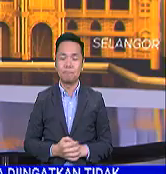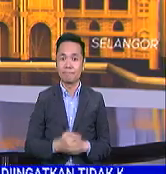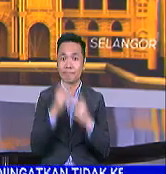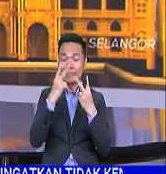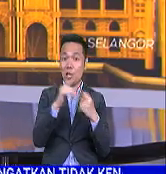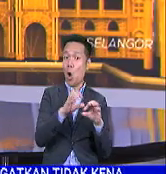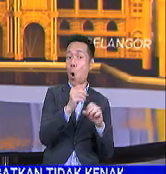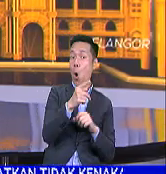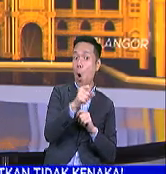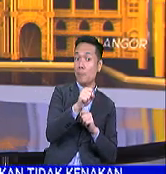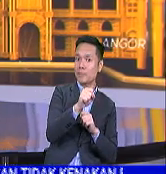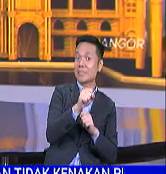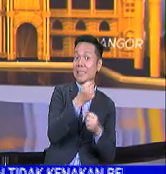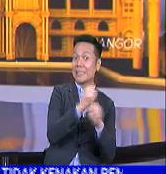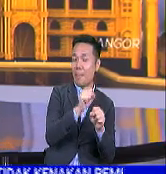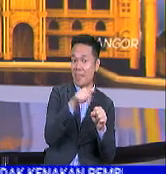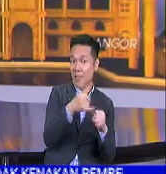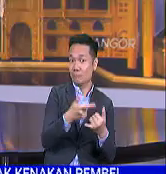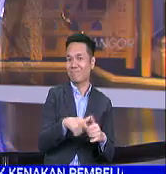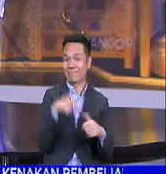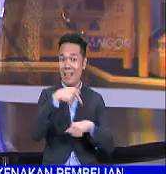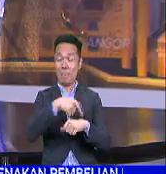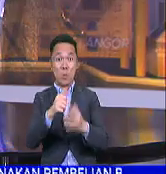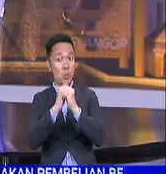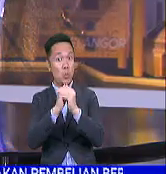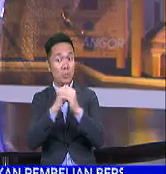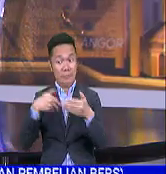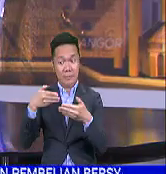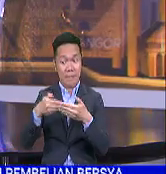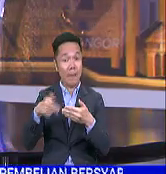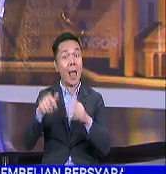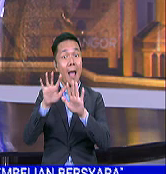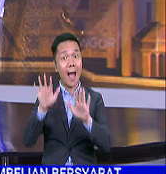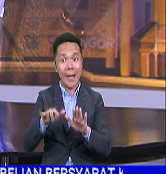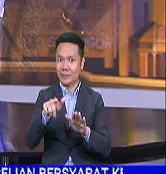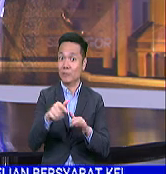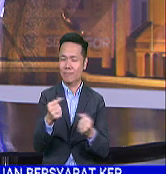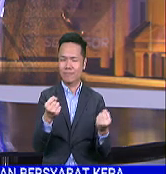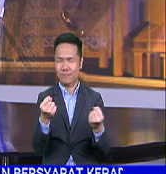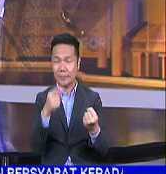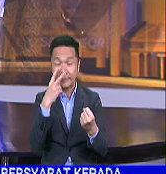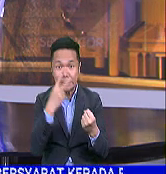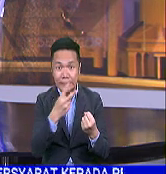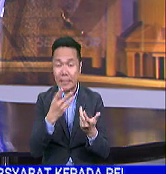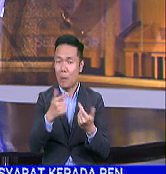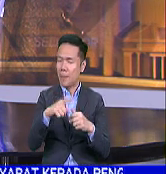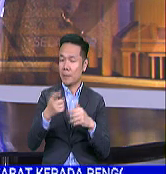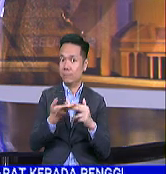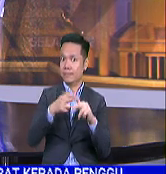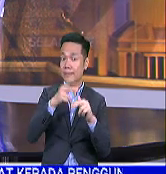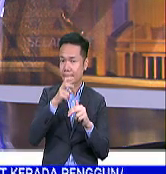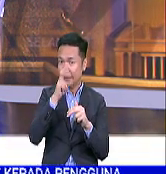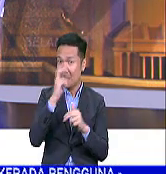Penguatkuasaan Ops Selamat 17 sempena Tahun Baru Cina yang dilaksana hingga Ahad ini akan dipertingkat. Tindakan itu penting